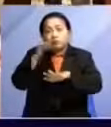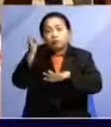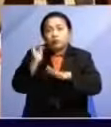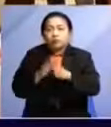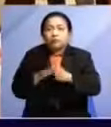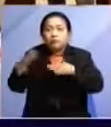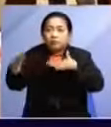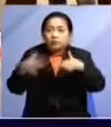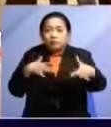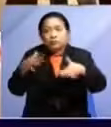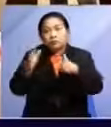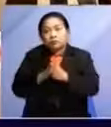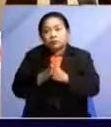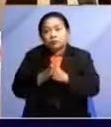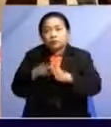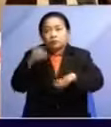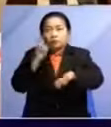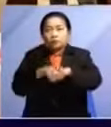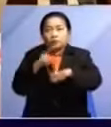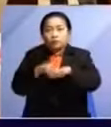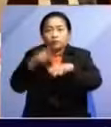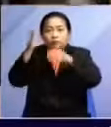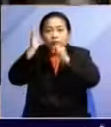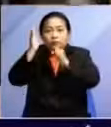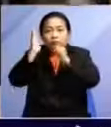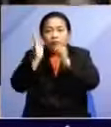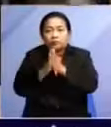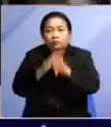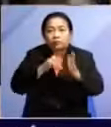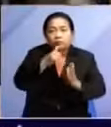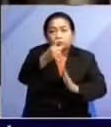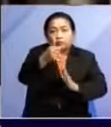พี่น้องตำบล